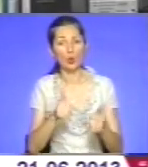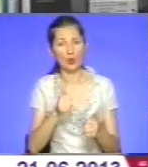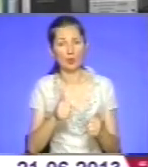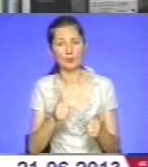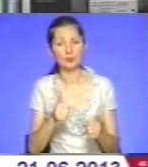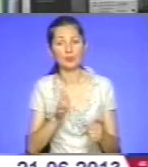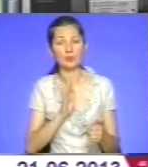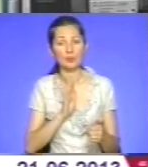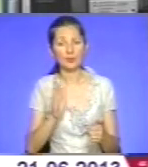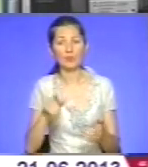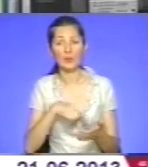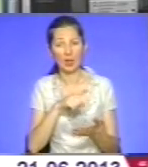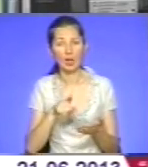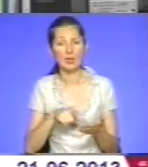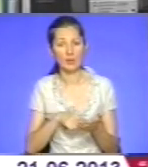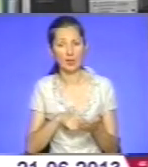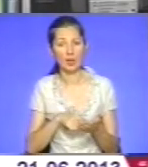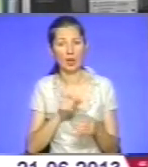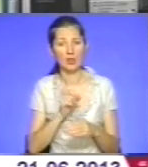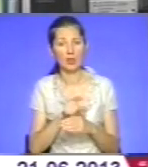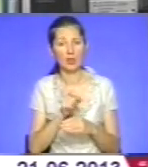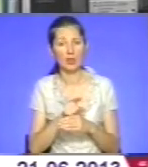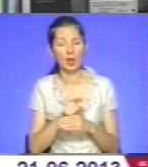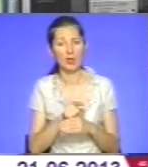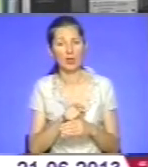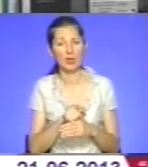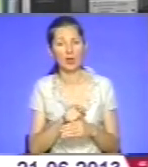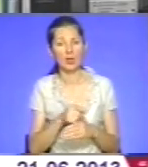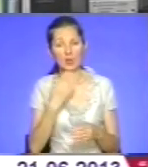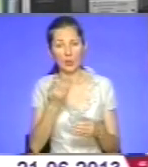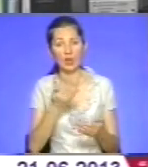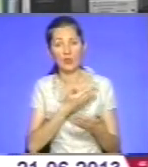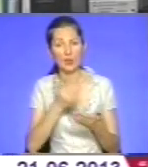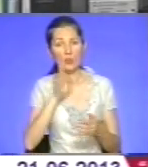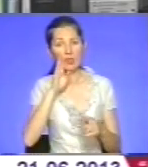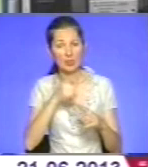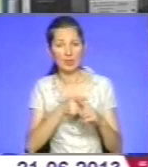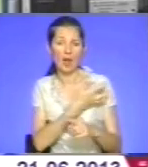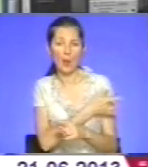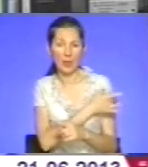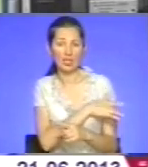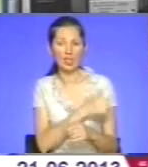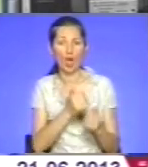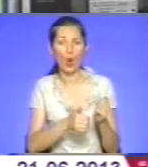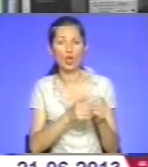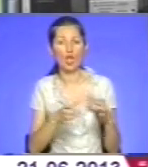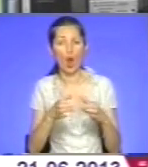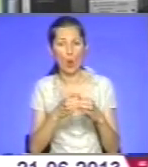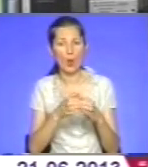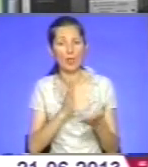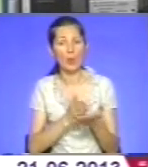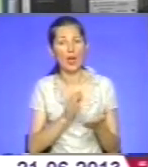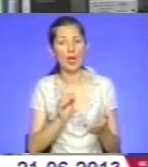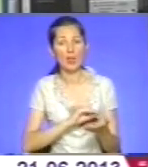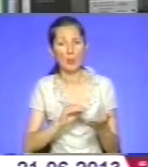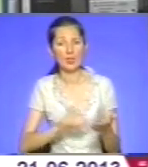і буде їм поставлено завдання. Наприклад, переглядають фільм «Сестра медична». Кожна команда, яка тут представлена, вона буде написати, чим, по